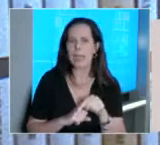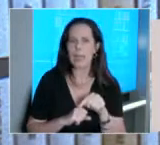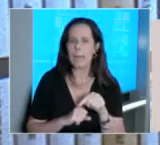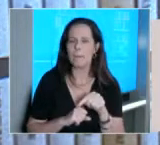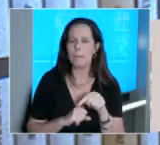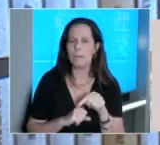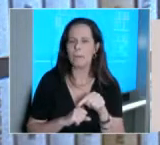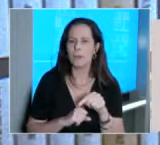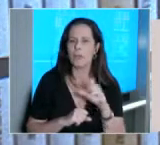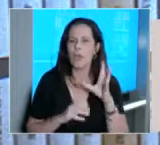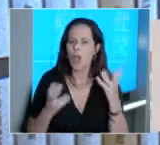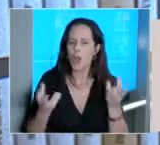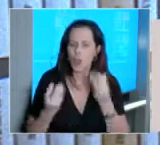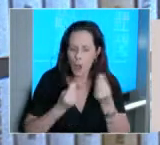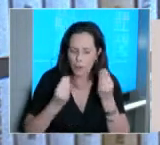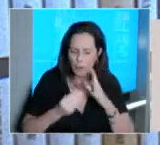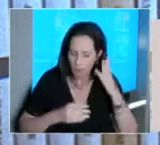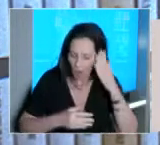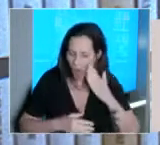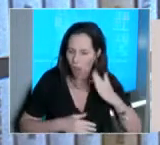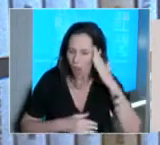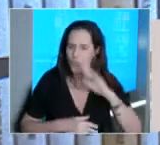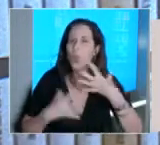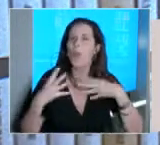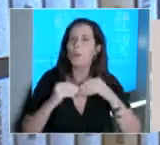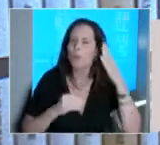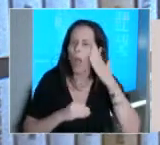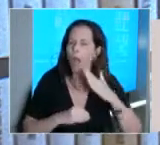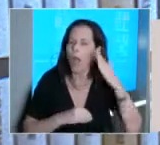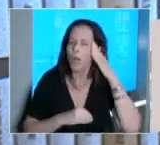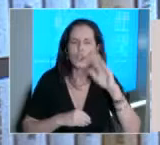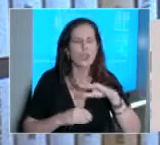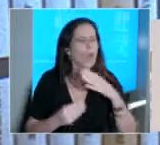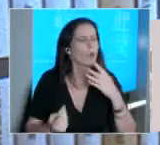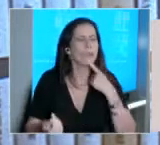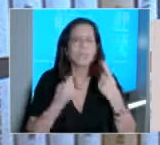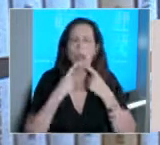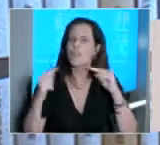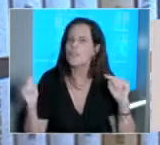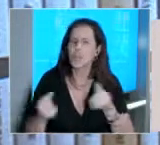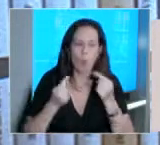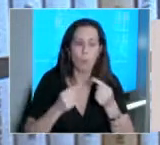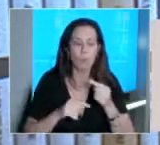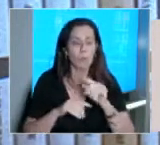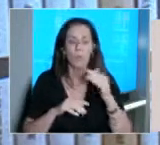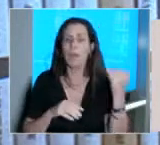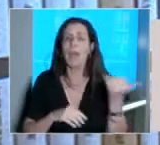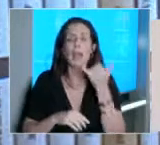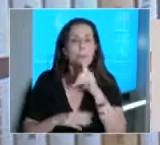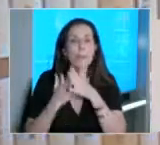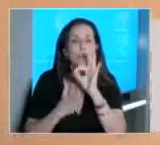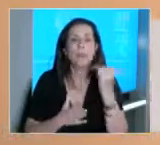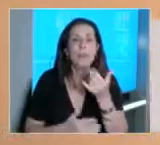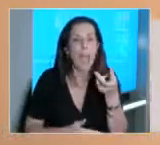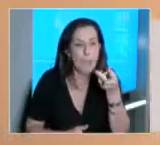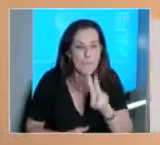לילה, רוחות הרפאים של משפחתו. איתם הוא מנהל אין סוף שיחות וויכוחים. בכל ספריו, המתים תמיד חיים אצל עמוס